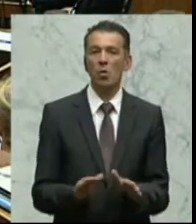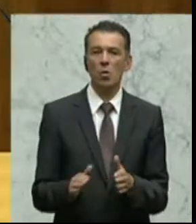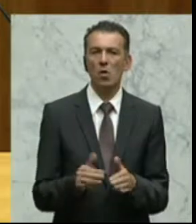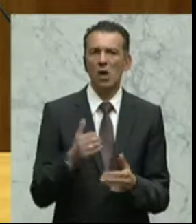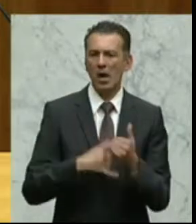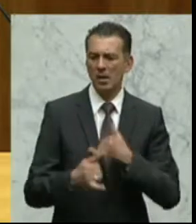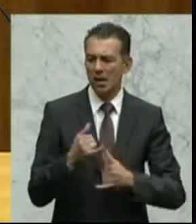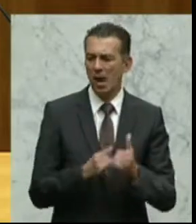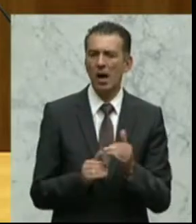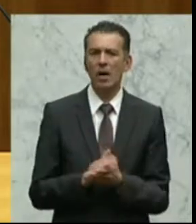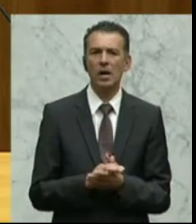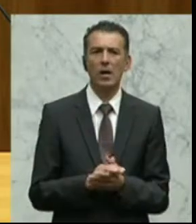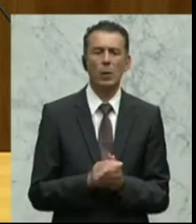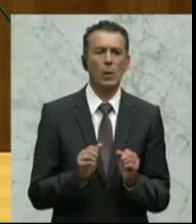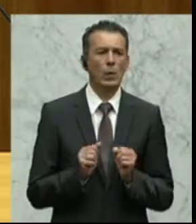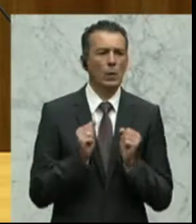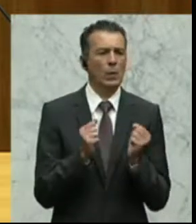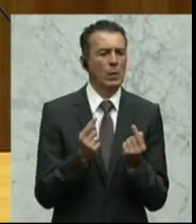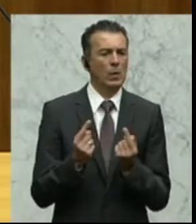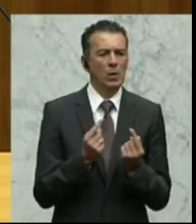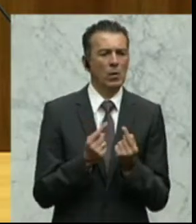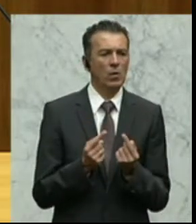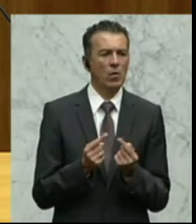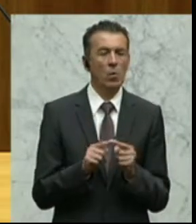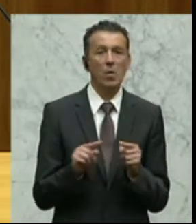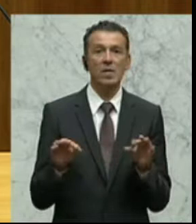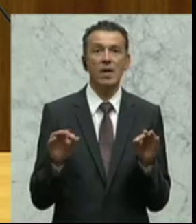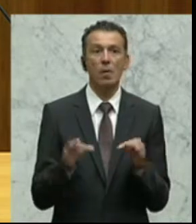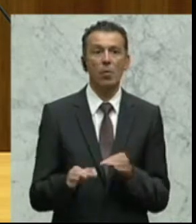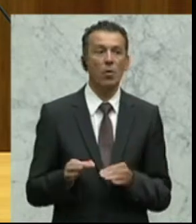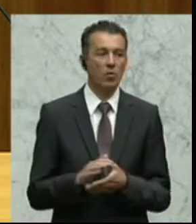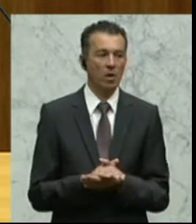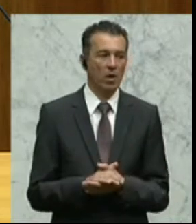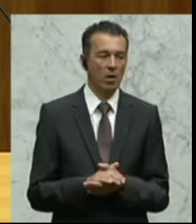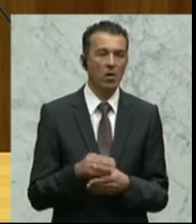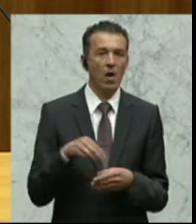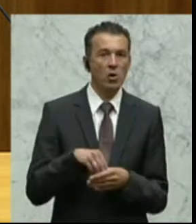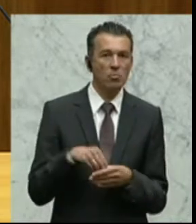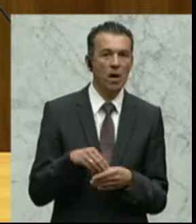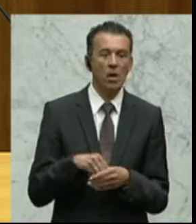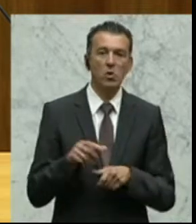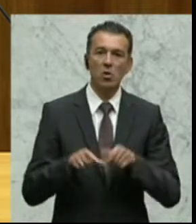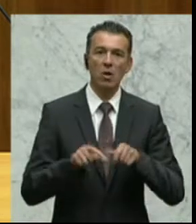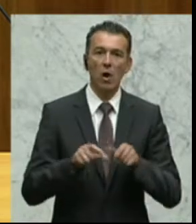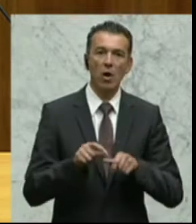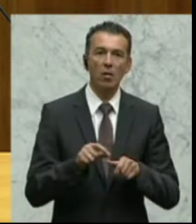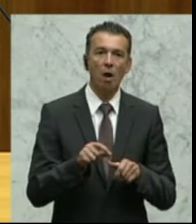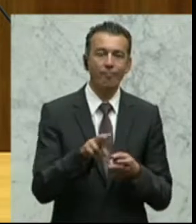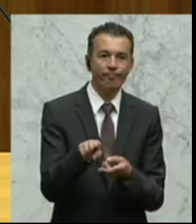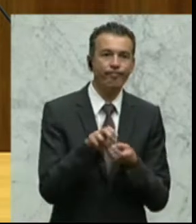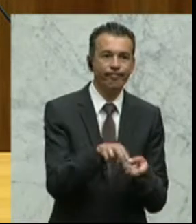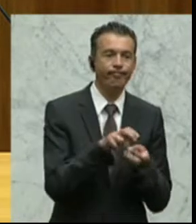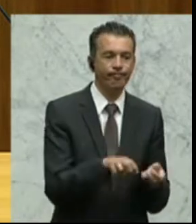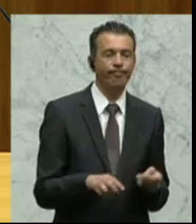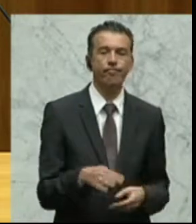das Schreckensszenario, dass man sogar bis zu 10% auf die Ersparnisse der Leute zugreifen kann. Und das befürchte ich